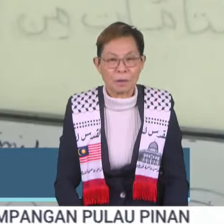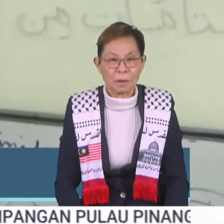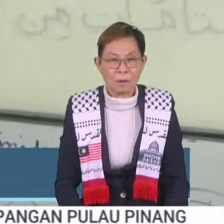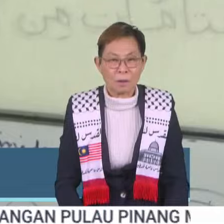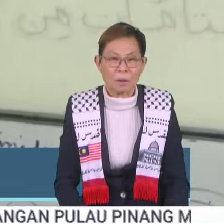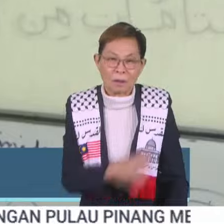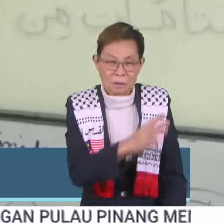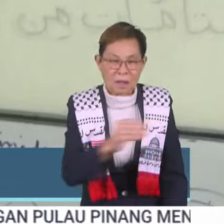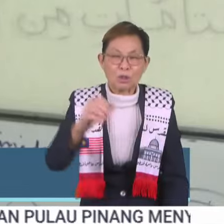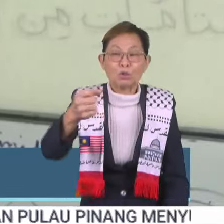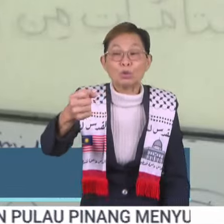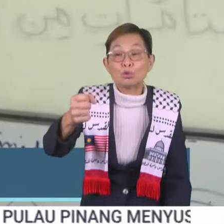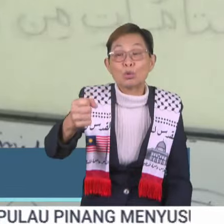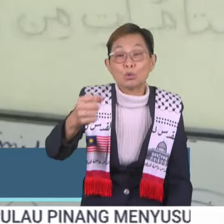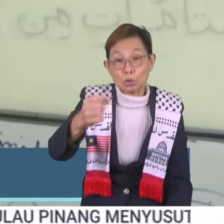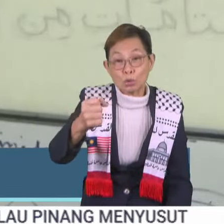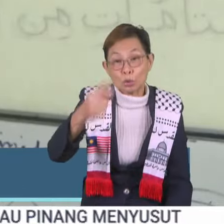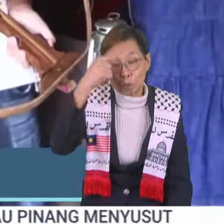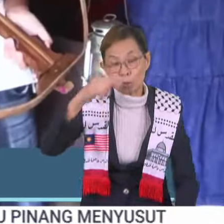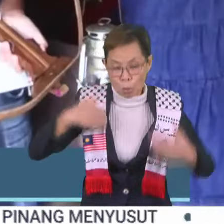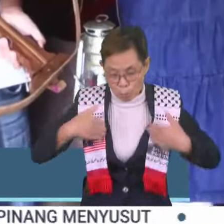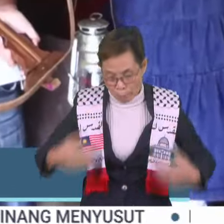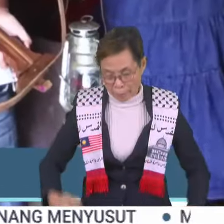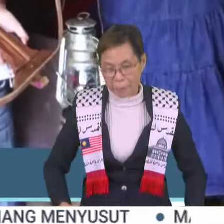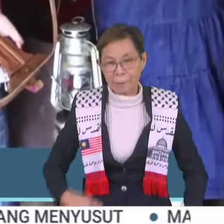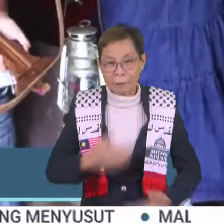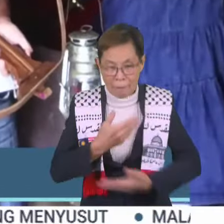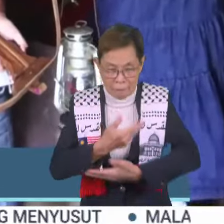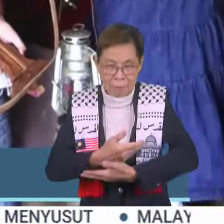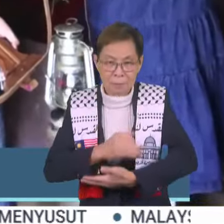susulah. Susu untuk dia, untuk berat badan dia.